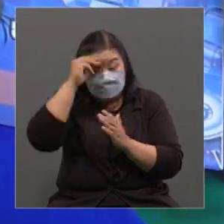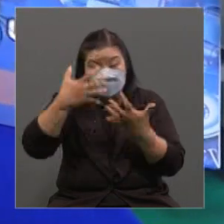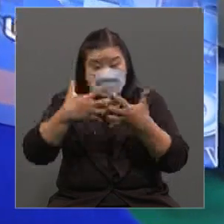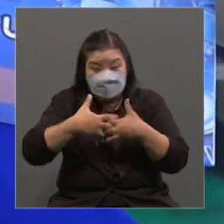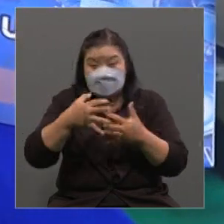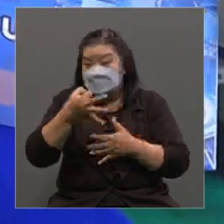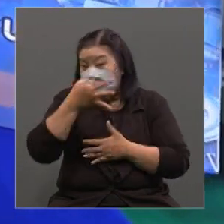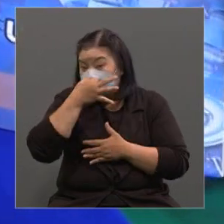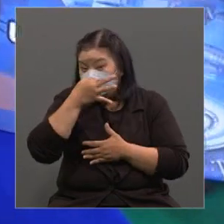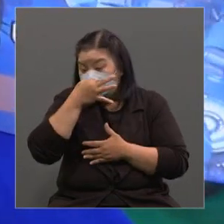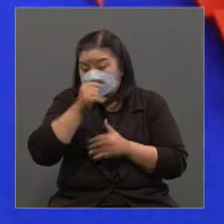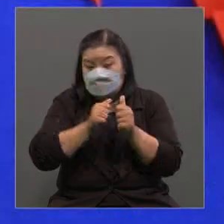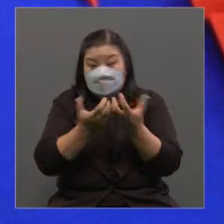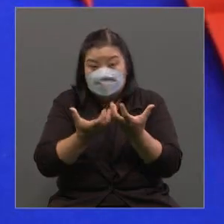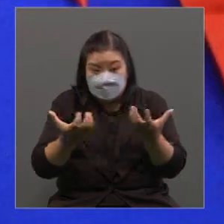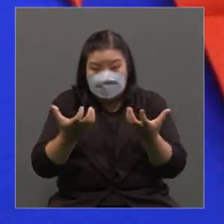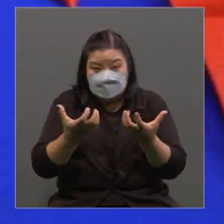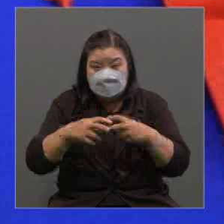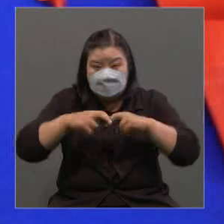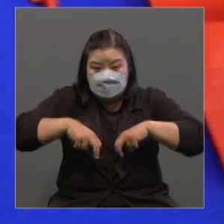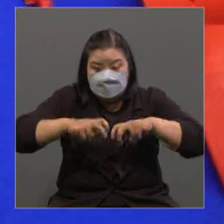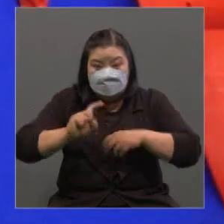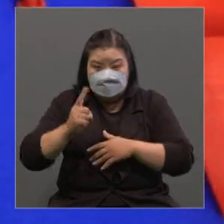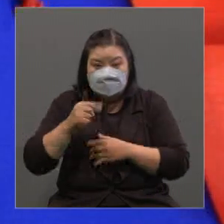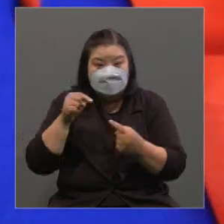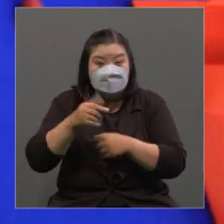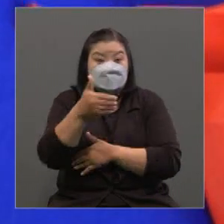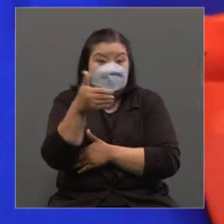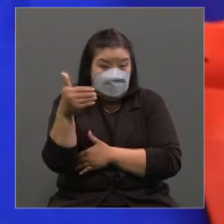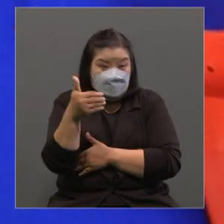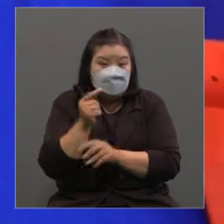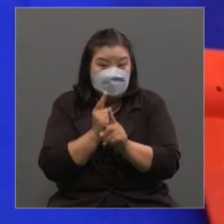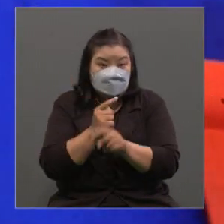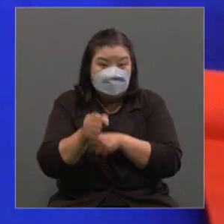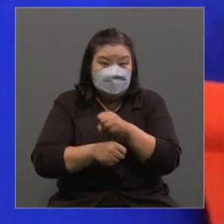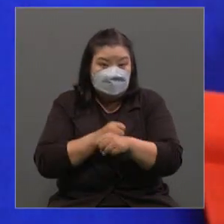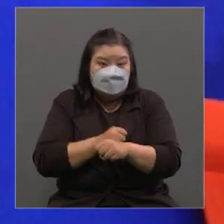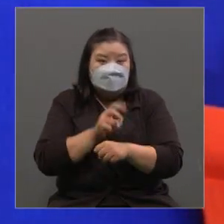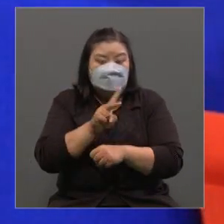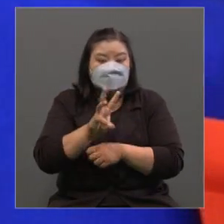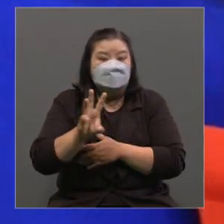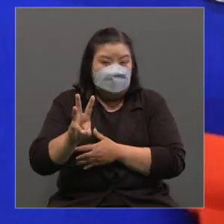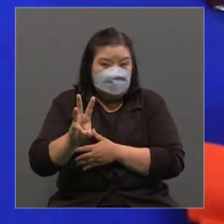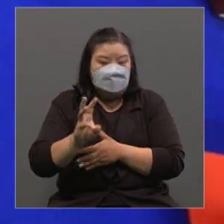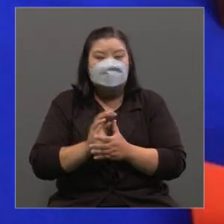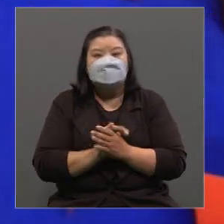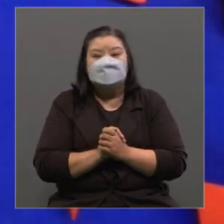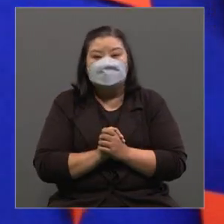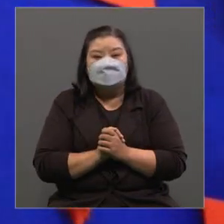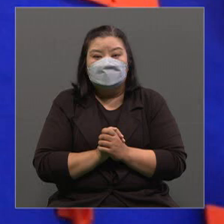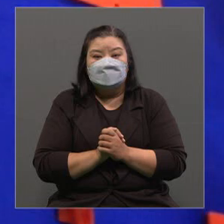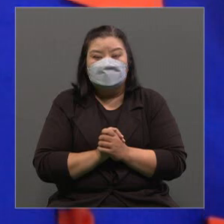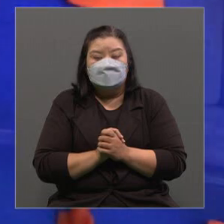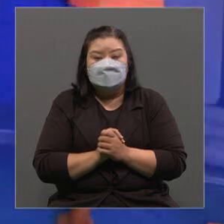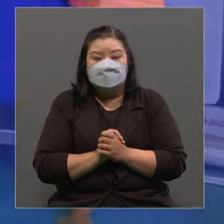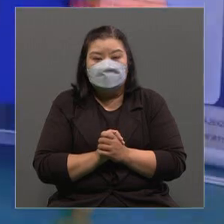การประกวดประเมินสิ่งประดิษฐ์ของคนรุ่นใหม่ระดับชาติประจำปีการศึกษา2566 ใน